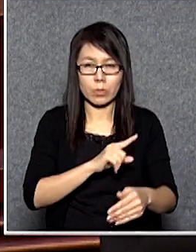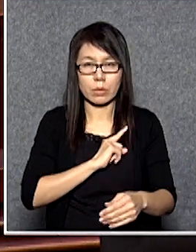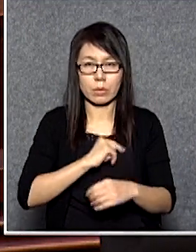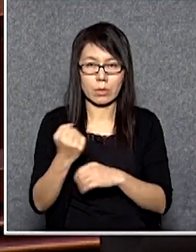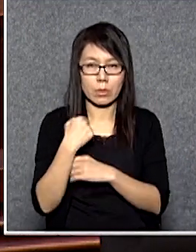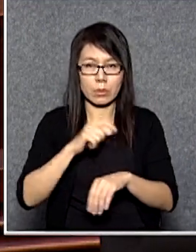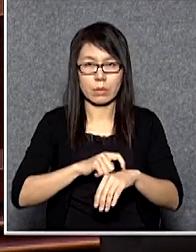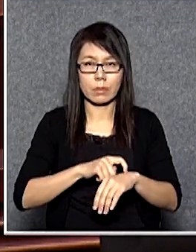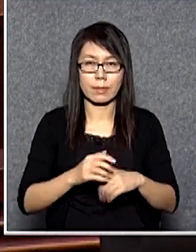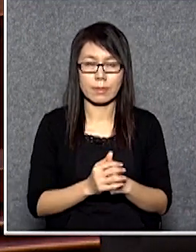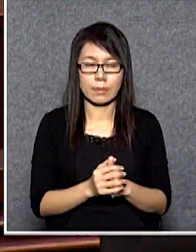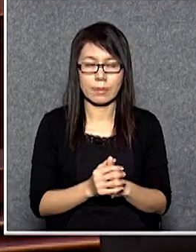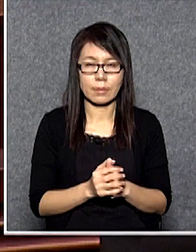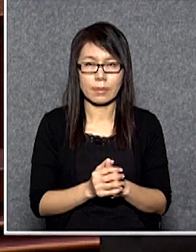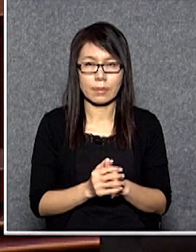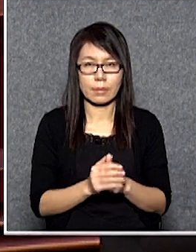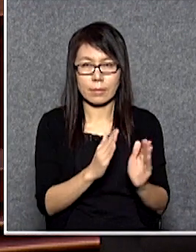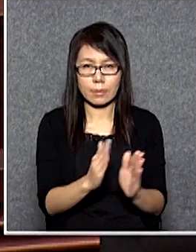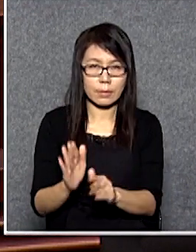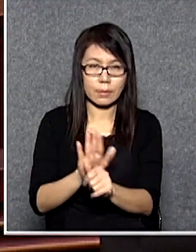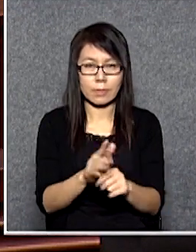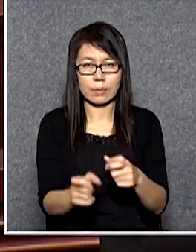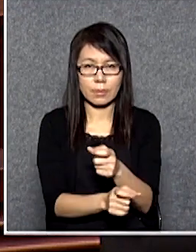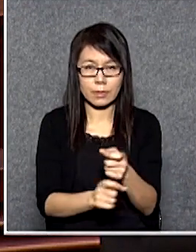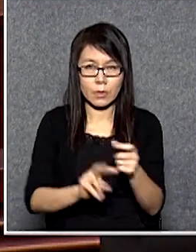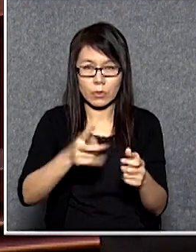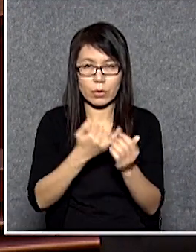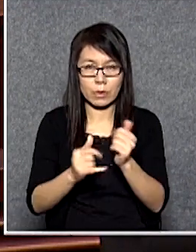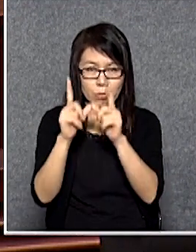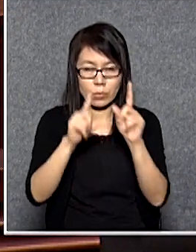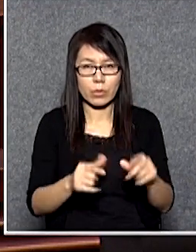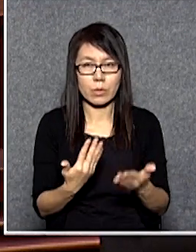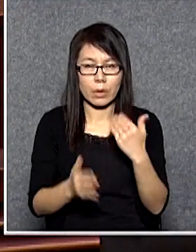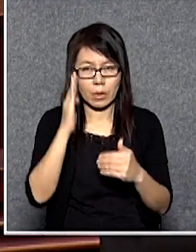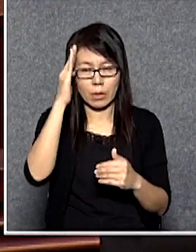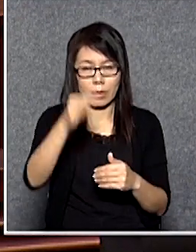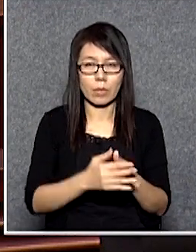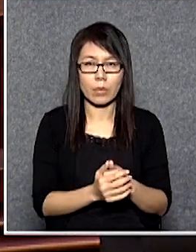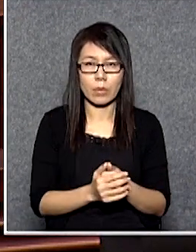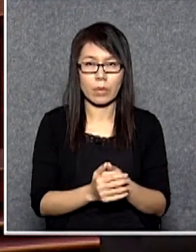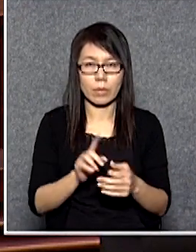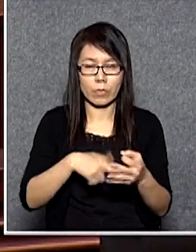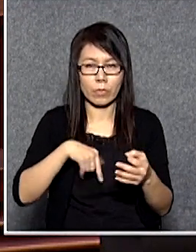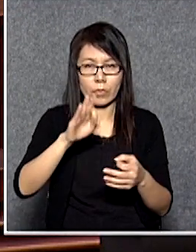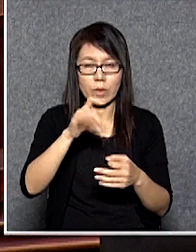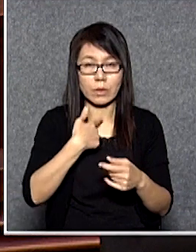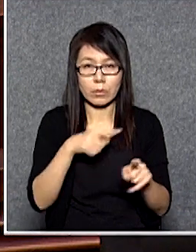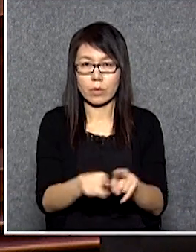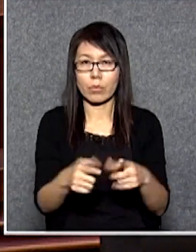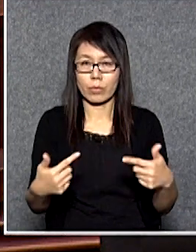間，係搞好經濟，改善民生。好希望范議員都能夠配